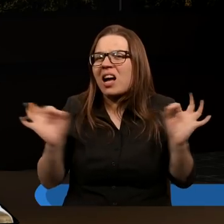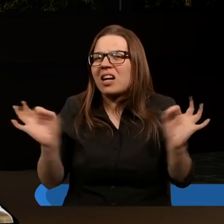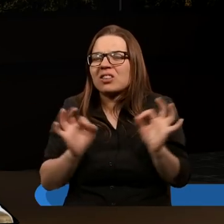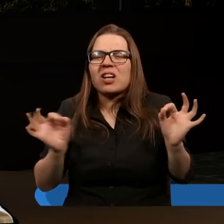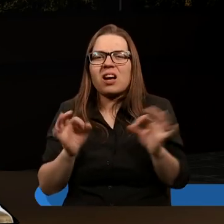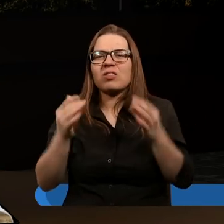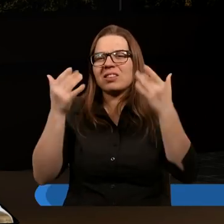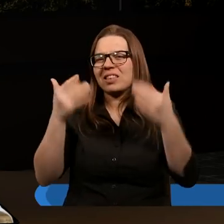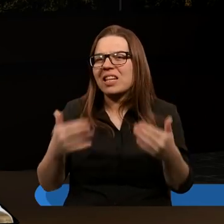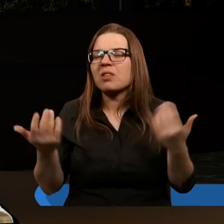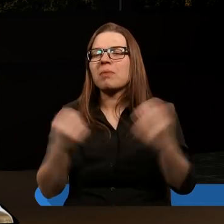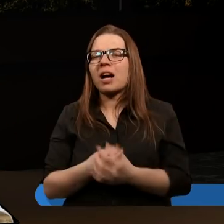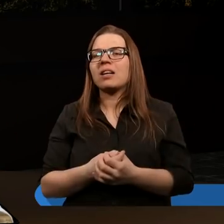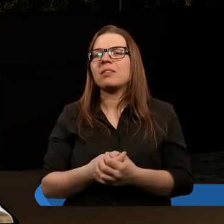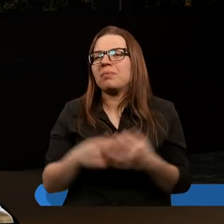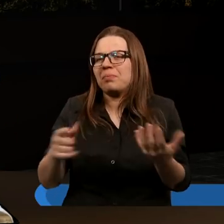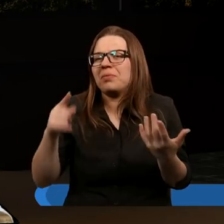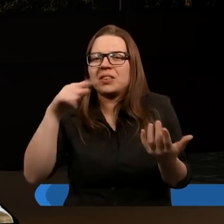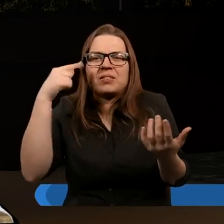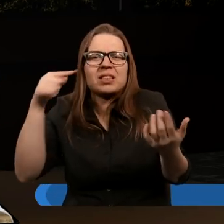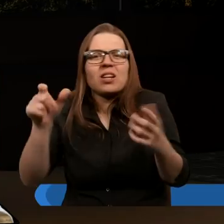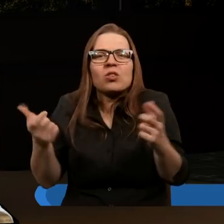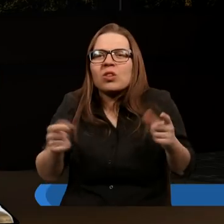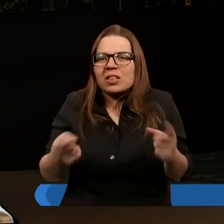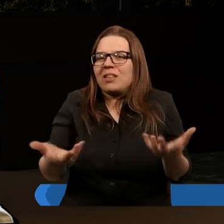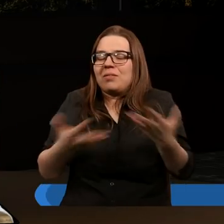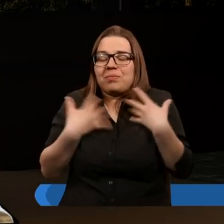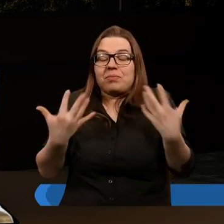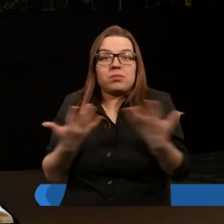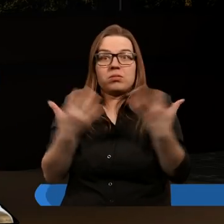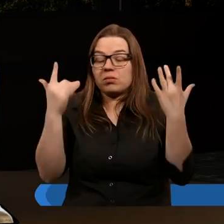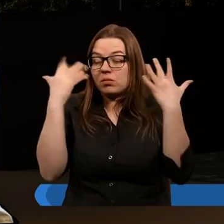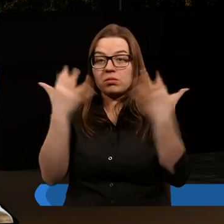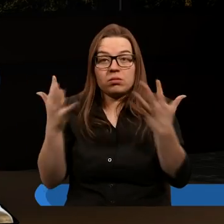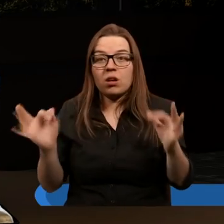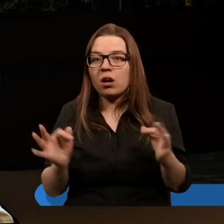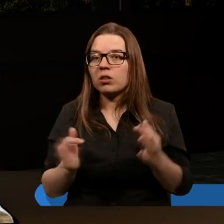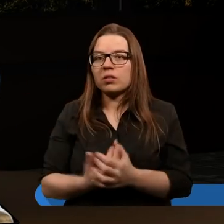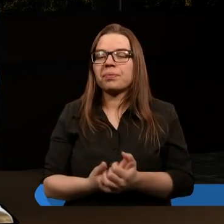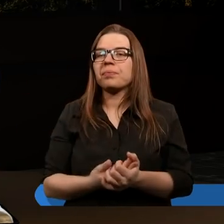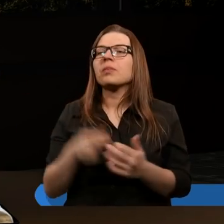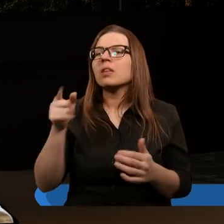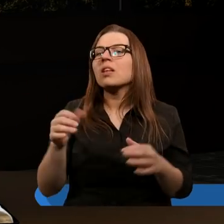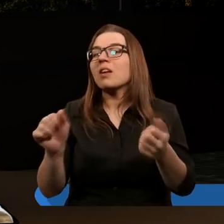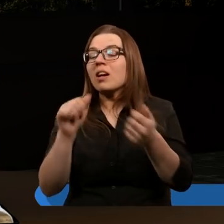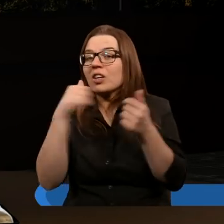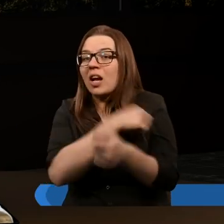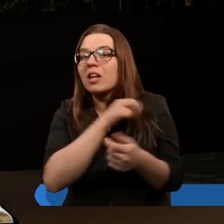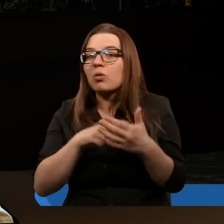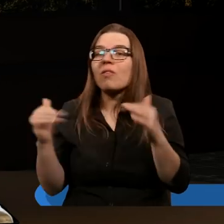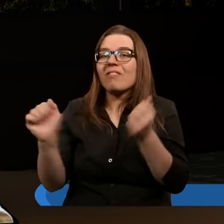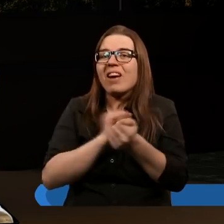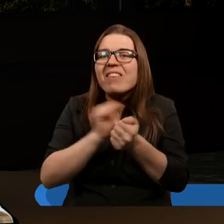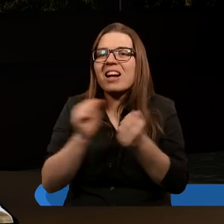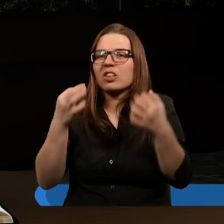cyfra, która daje wyobrażenie tego, co się działo. Najsputniejsze jest to, że chrześcijanie, którzy wywalczyli wolność, w pewnym momencie